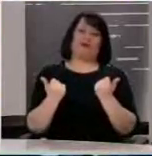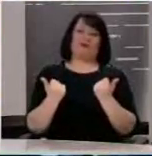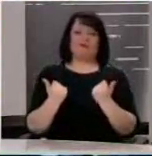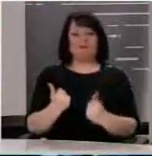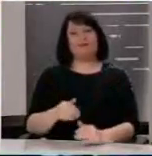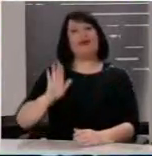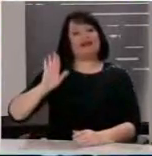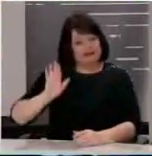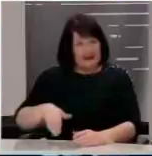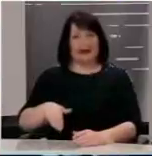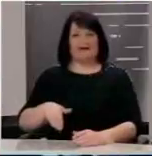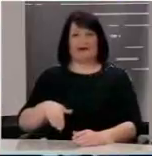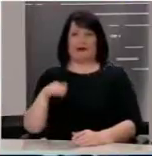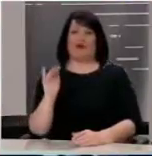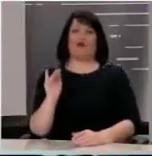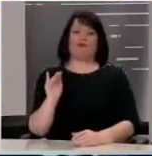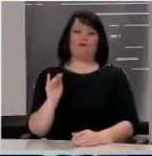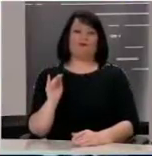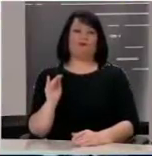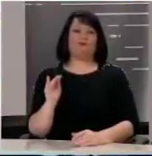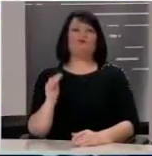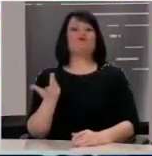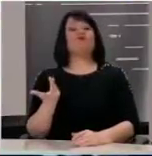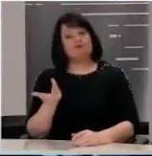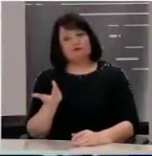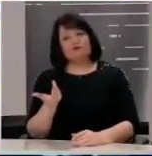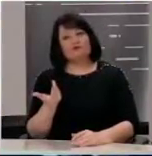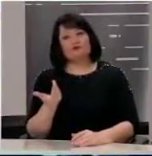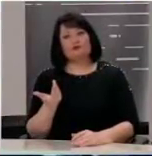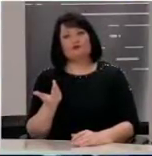Και ένα τελευταίο, κυρίες και κύριοι συνάδελφοι.